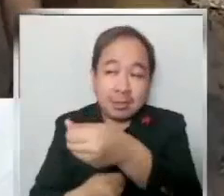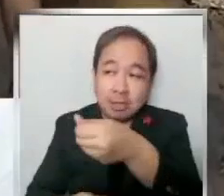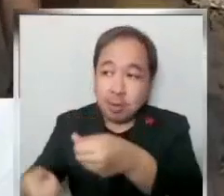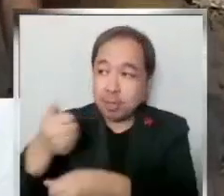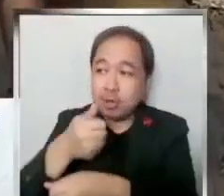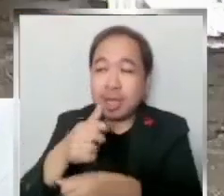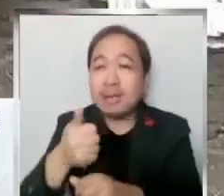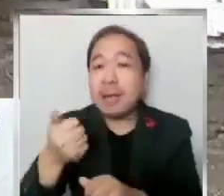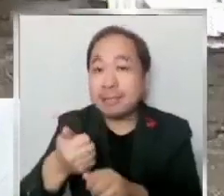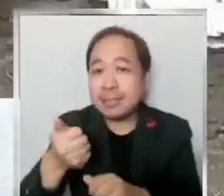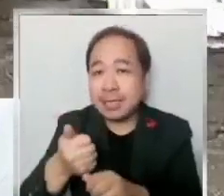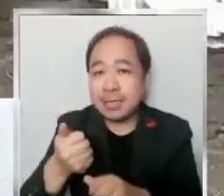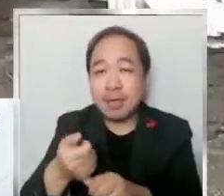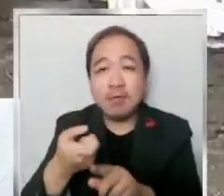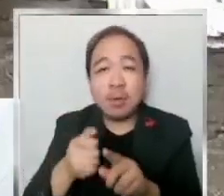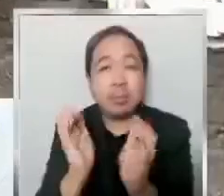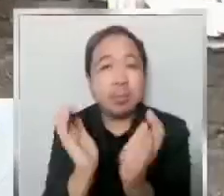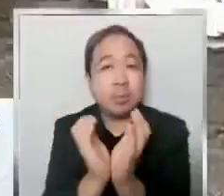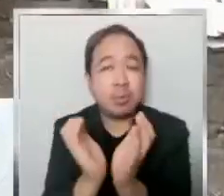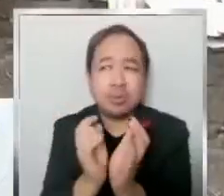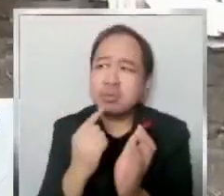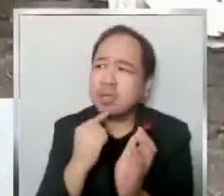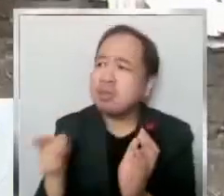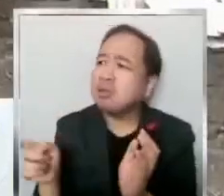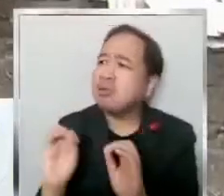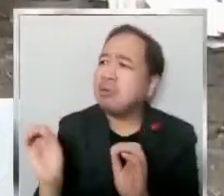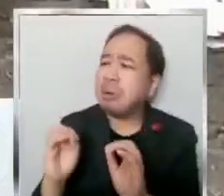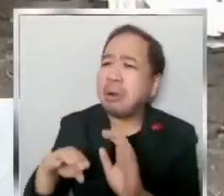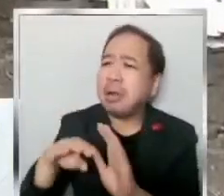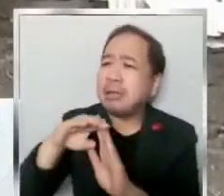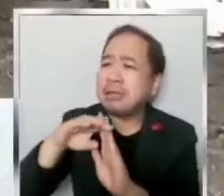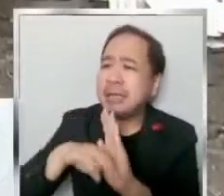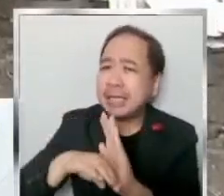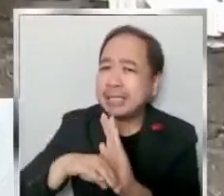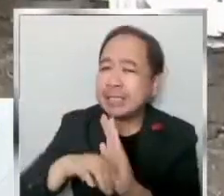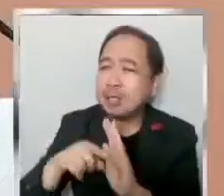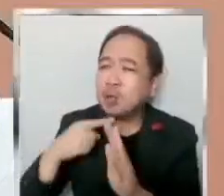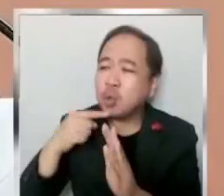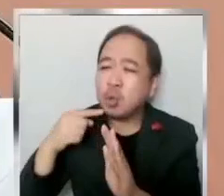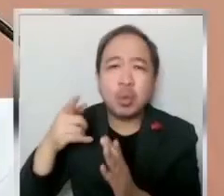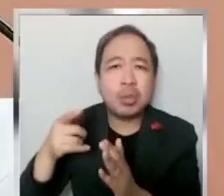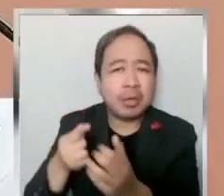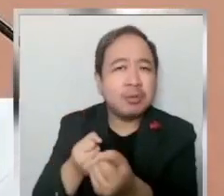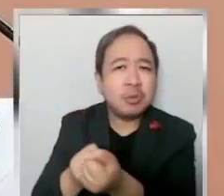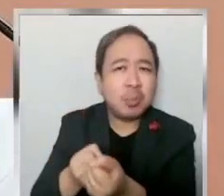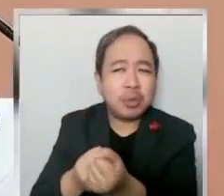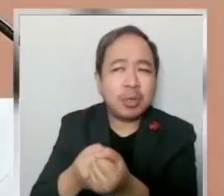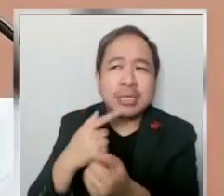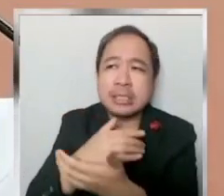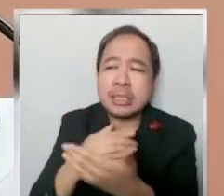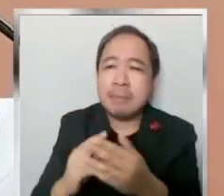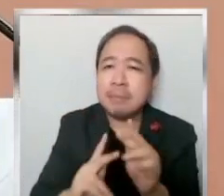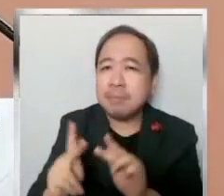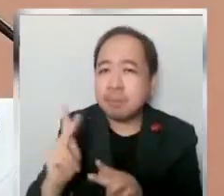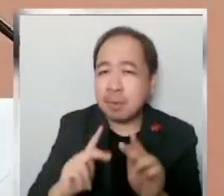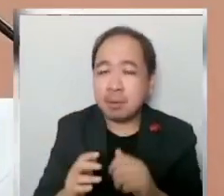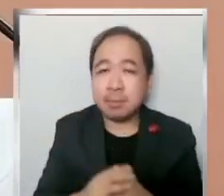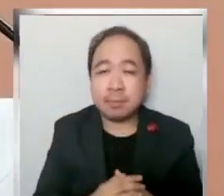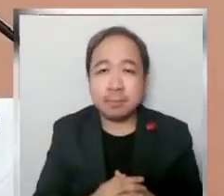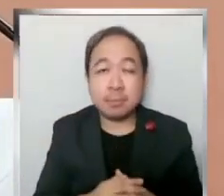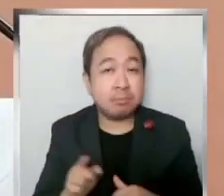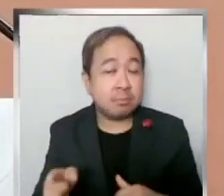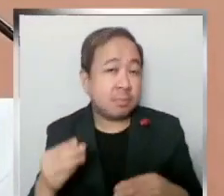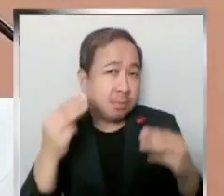na wala sa listahan ng aayudahan ang ilang residente. Pinabulaan na naman ito ni Mayor